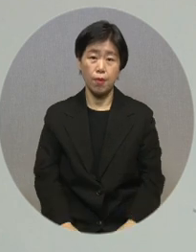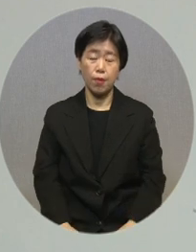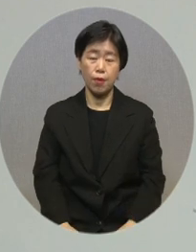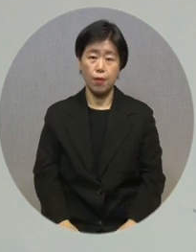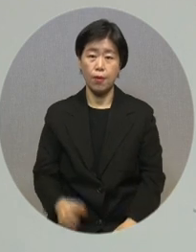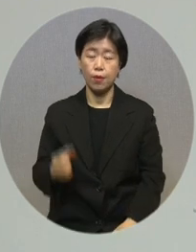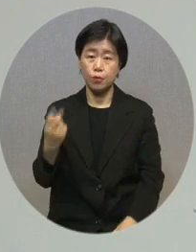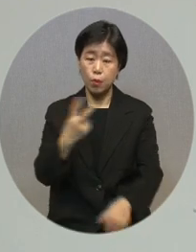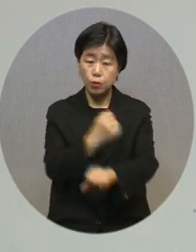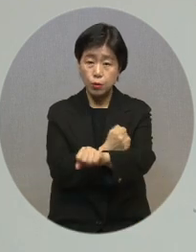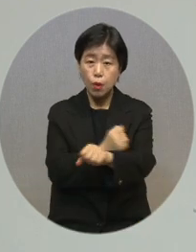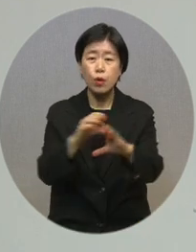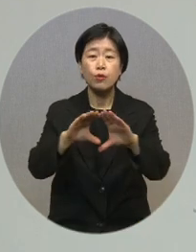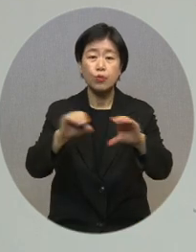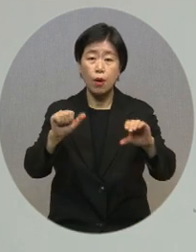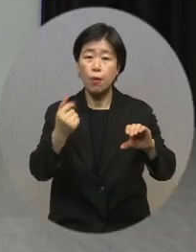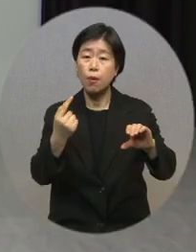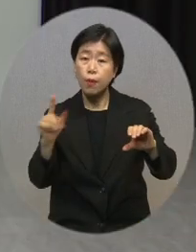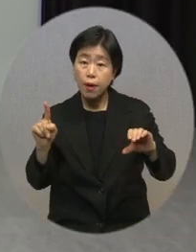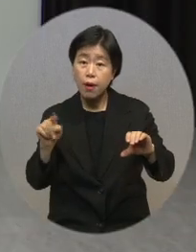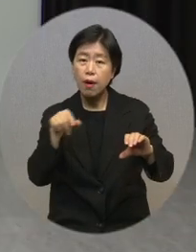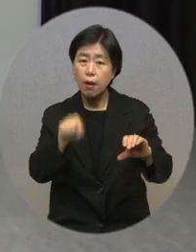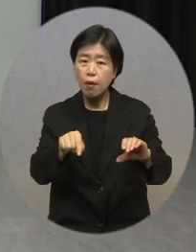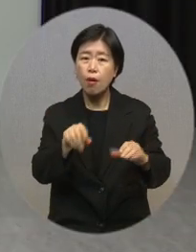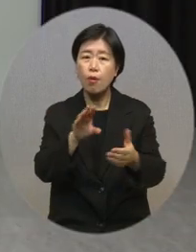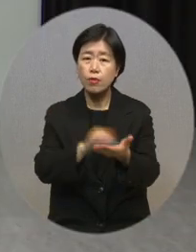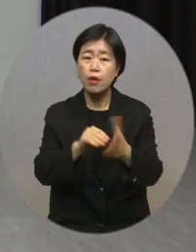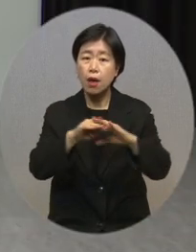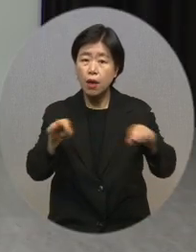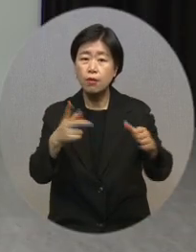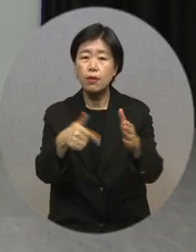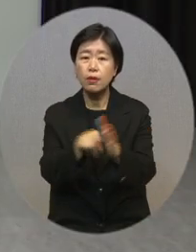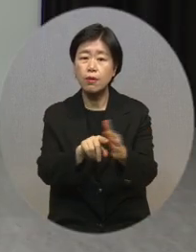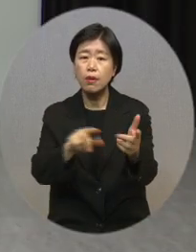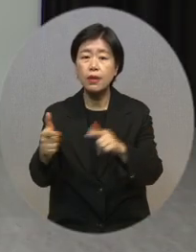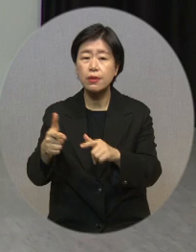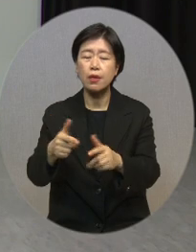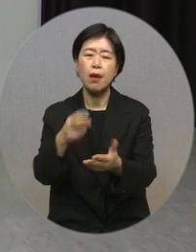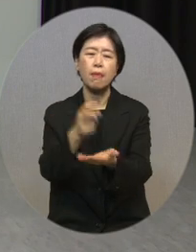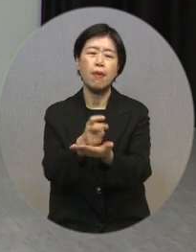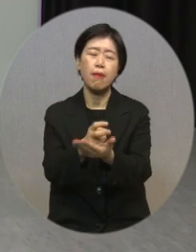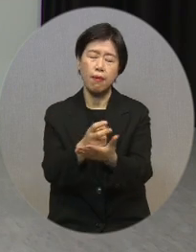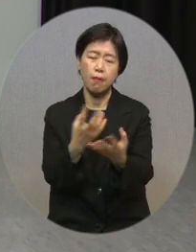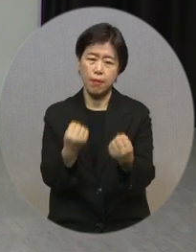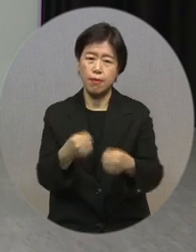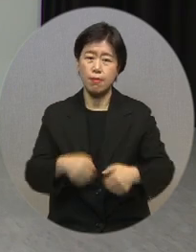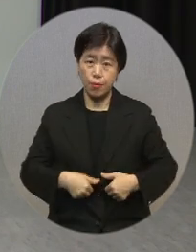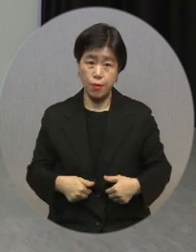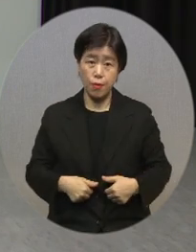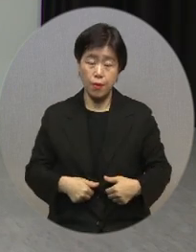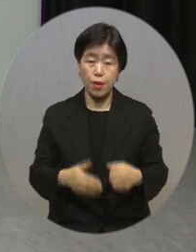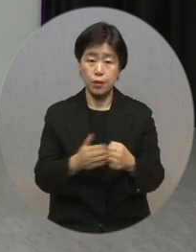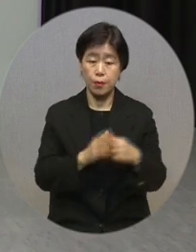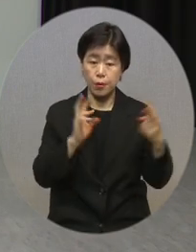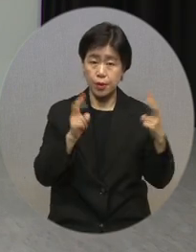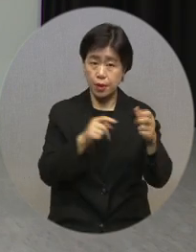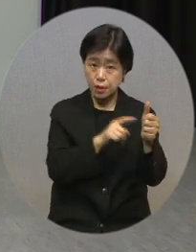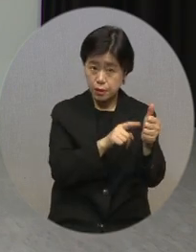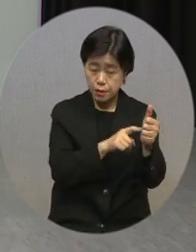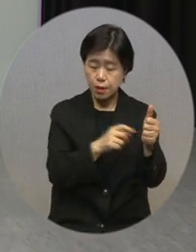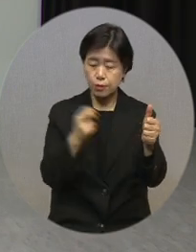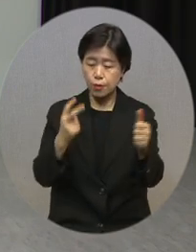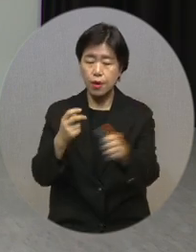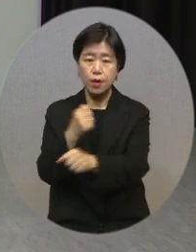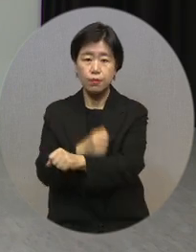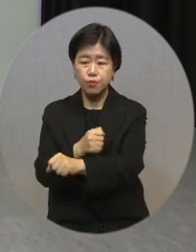과제는 좀 제도 개선을 동반해야 됩니다. 예. 그런 그 제도 개선은 노사정 사회적 대화가 좀 활성화돼야지 그 제도 개선